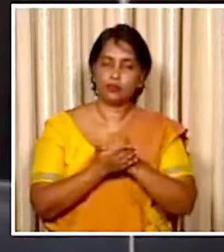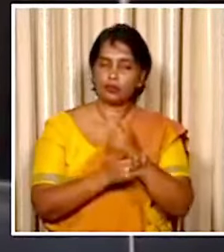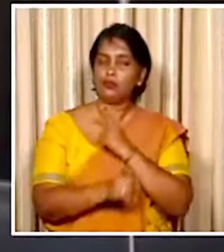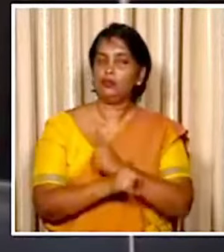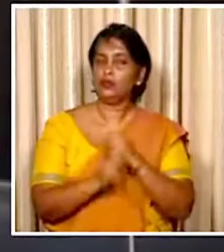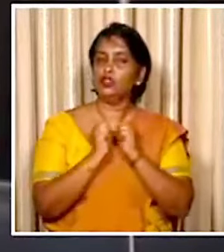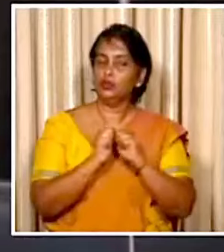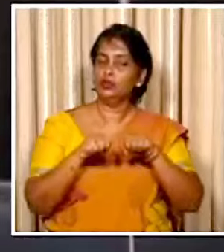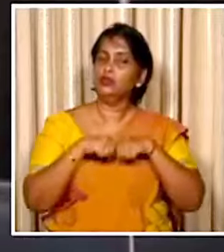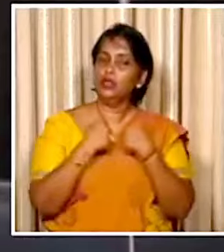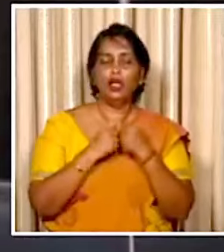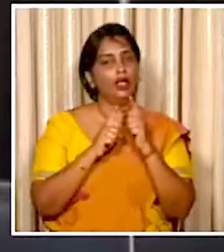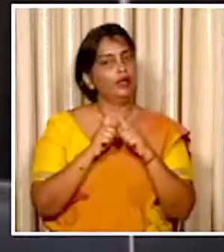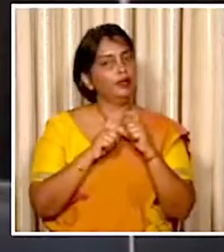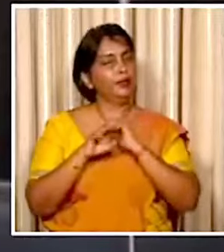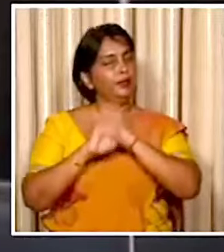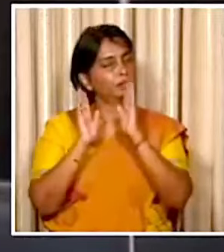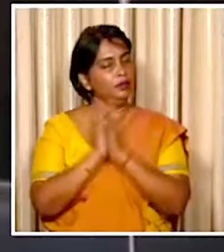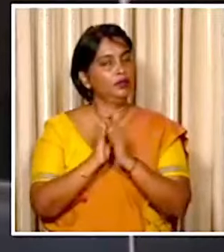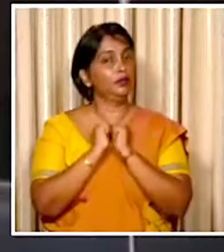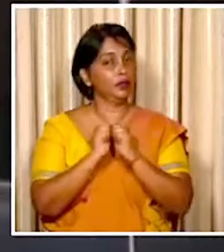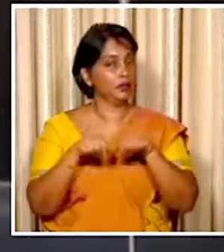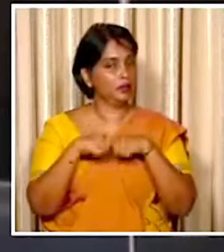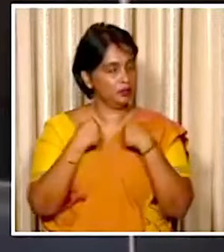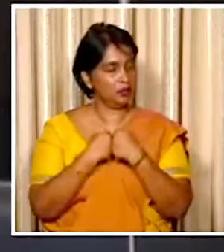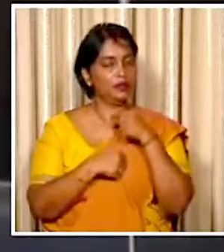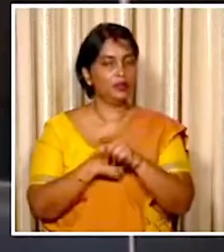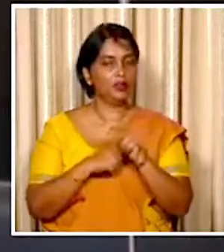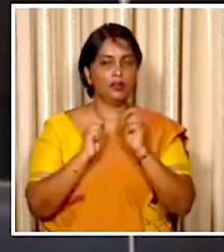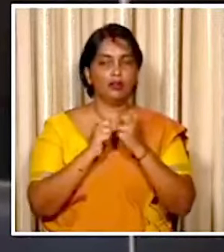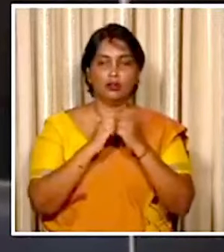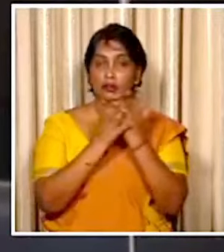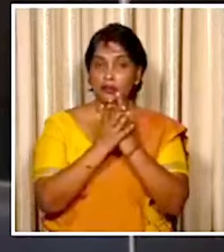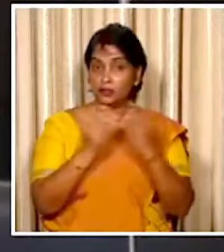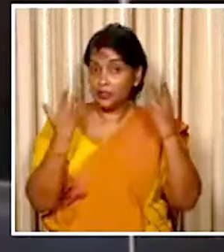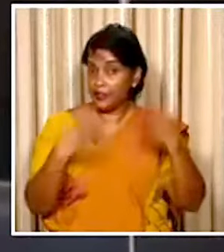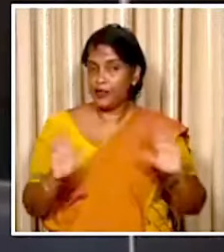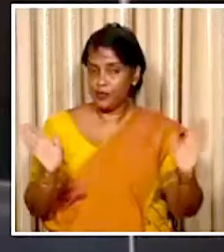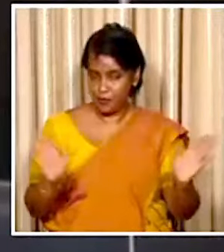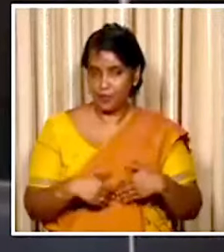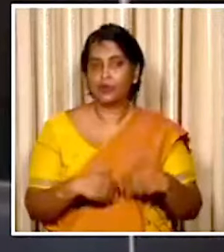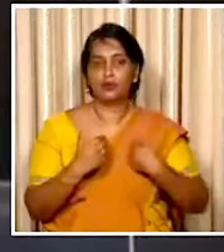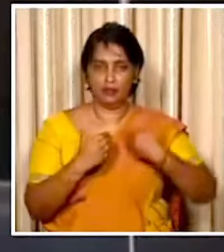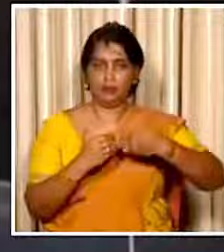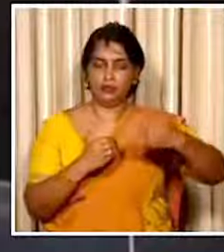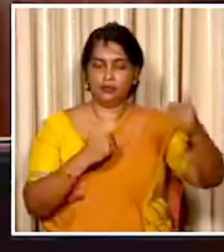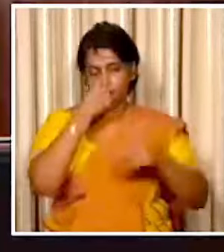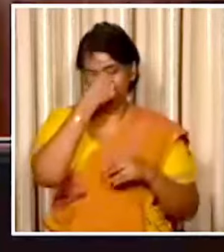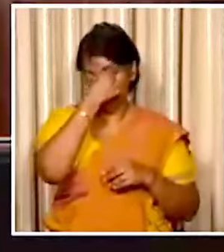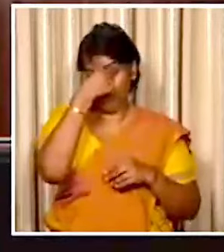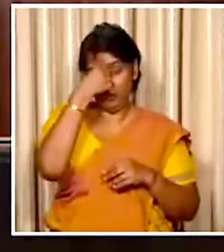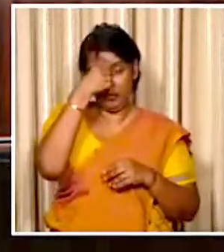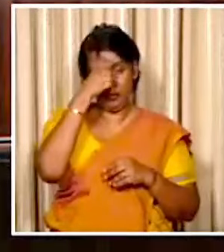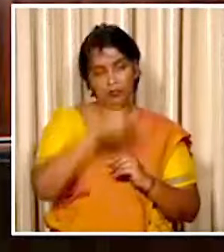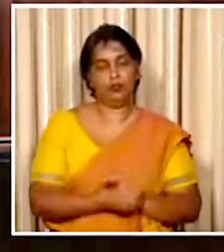සමිති වලටත් අධ්‍යාපන ක්ෂේත්‍රයේ සීලම වෘත්ති සමිති වලටත් මේ විෂමතාවය විසඳලා අවසාන වෙලා නැහැ ඒ සඳහා අපි ඉදිරියට කටයුතු කරනවා කියන්නේ බොහොම